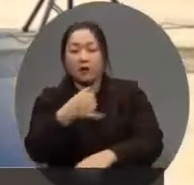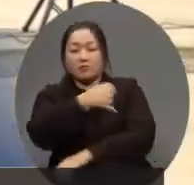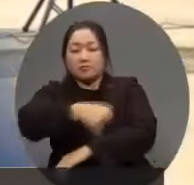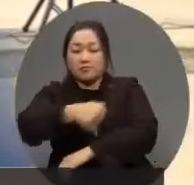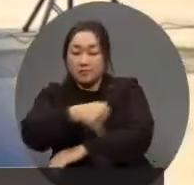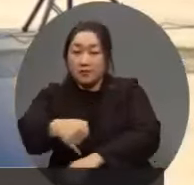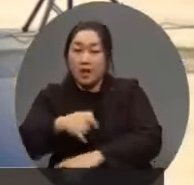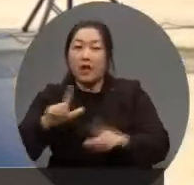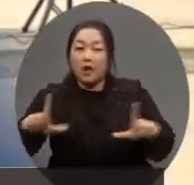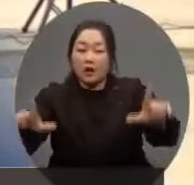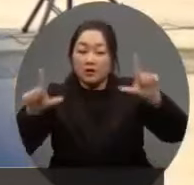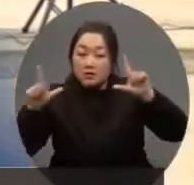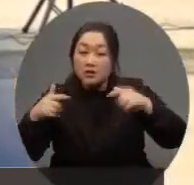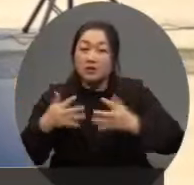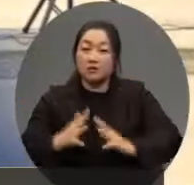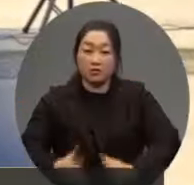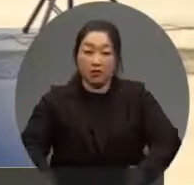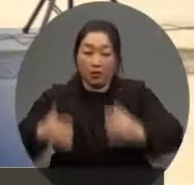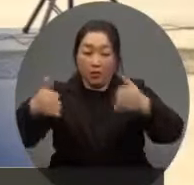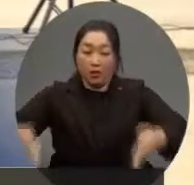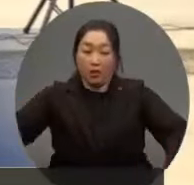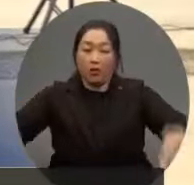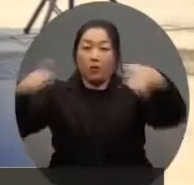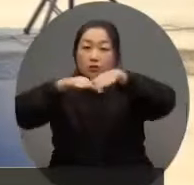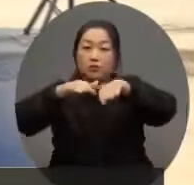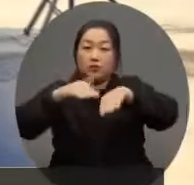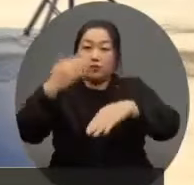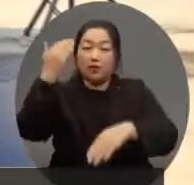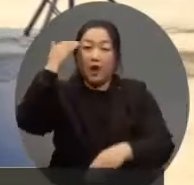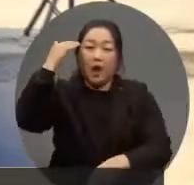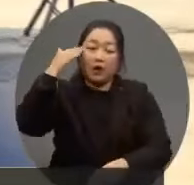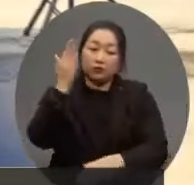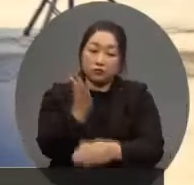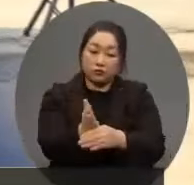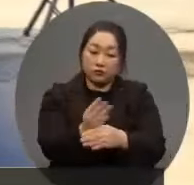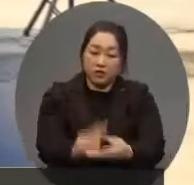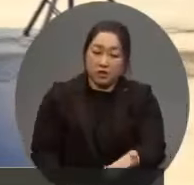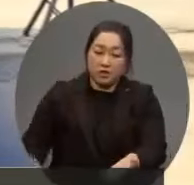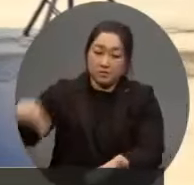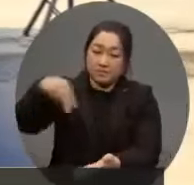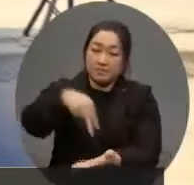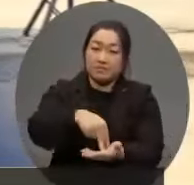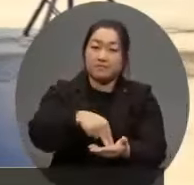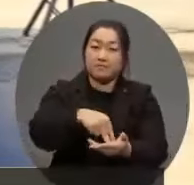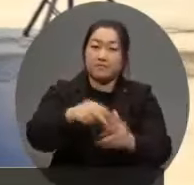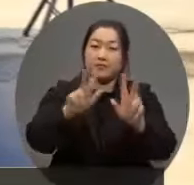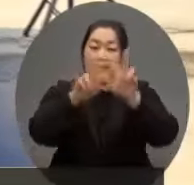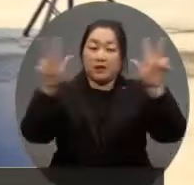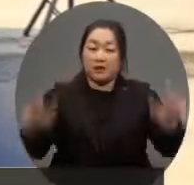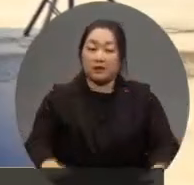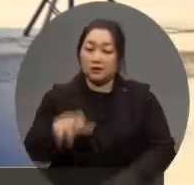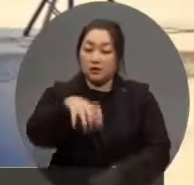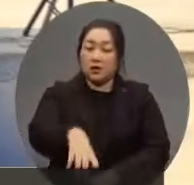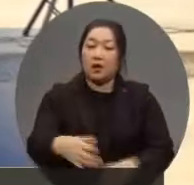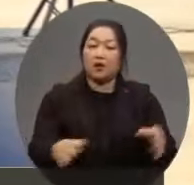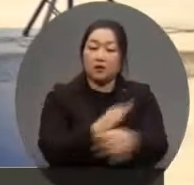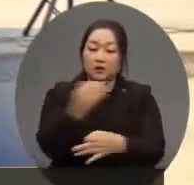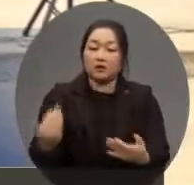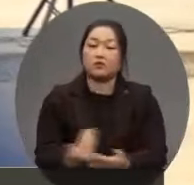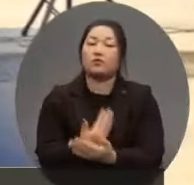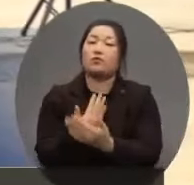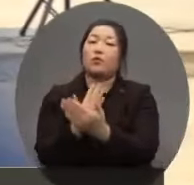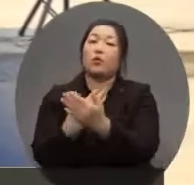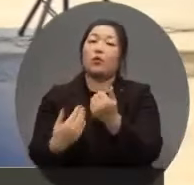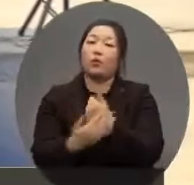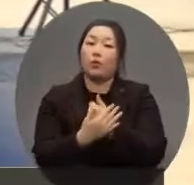건축되고 있는 그 랜드마크적인 건물로서 대한민국 중심의 우뚝선 그 전시관으로서